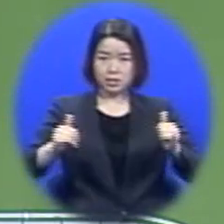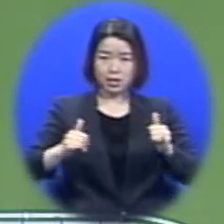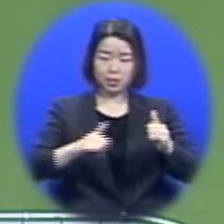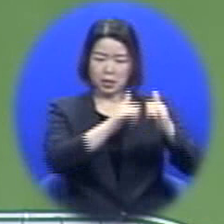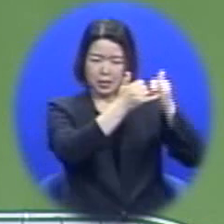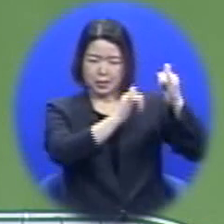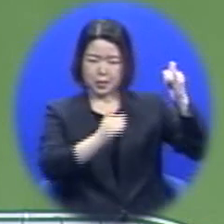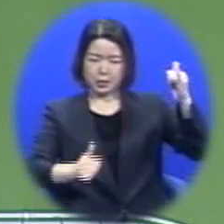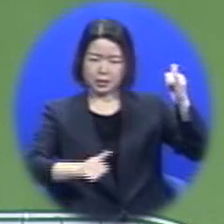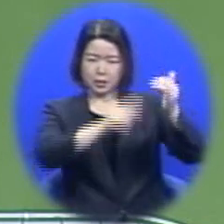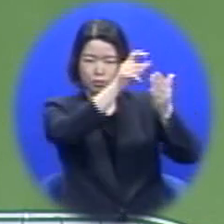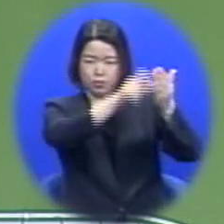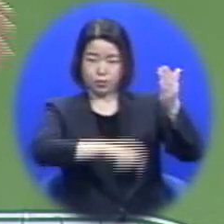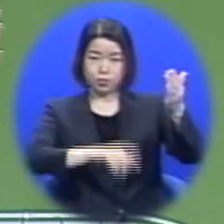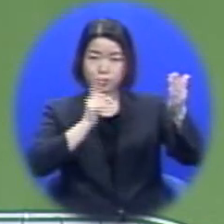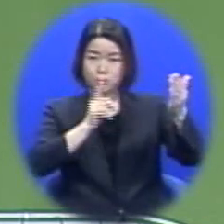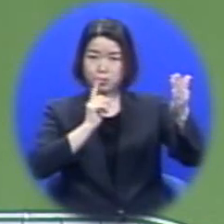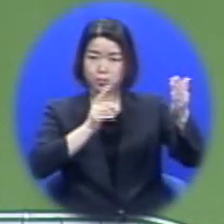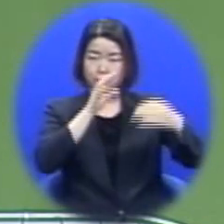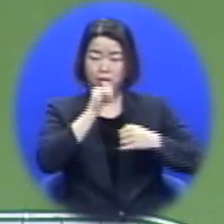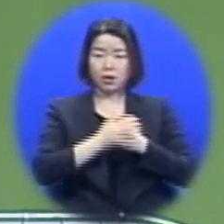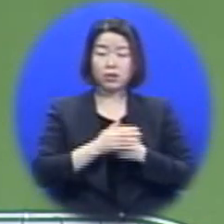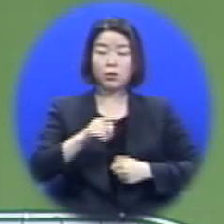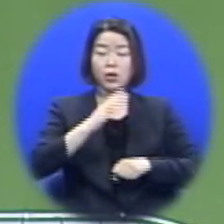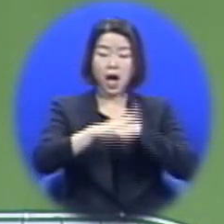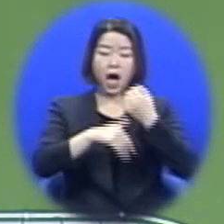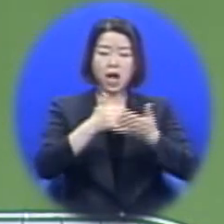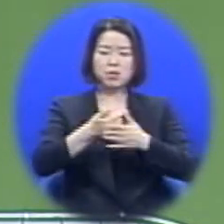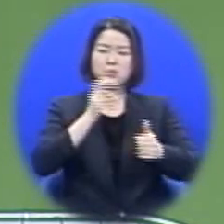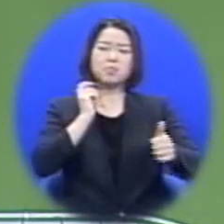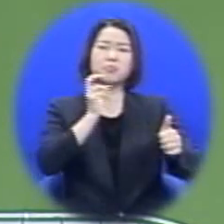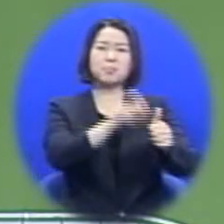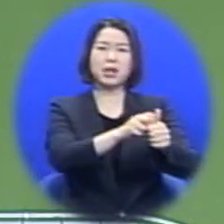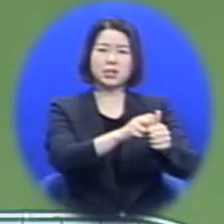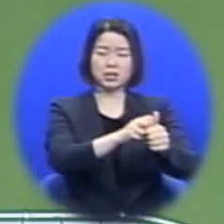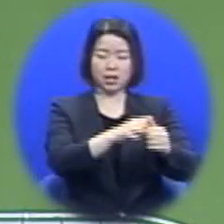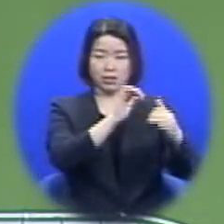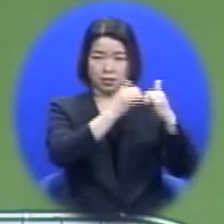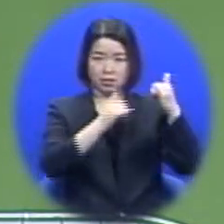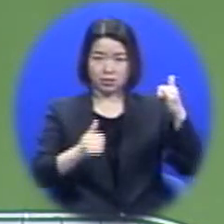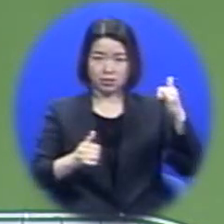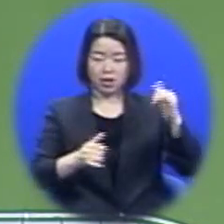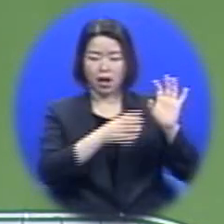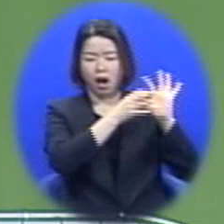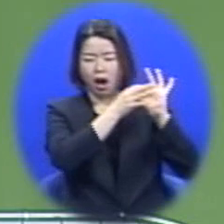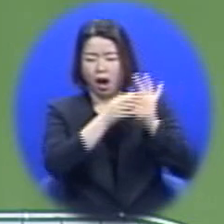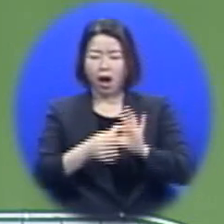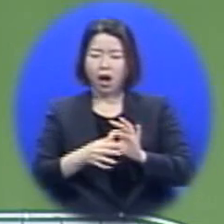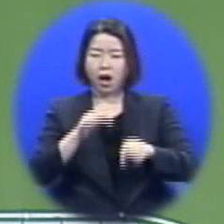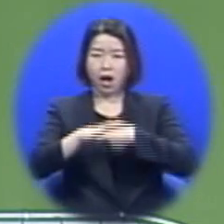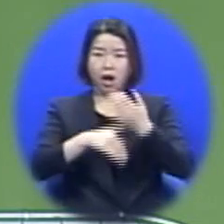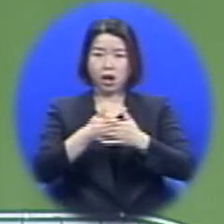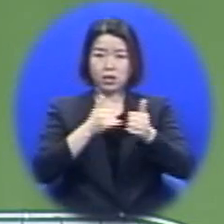이야기합니다. 그 역사는 하나님을 배신한 역사입니다. 끊임없이 하나님에게 죄 지은